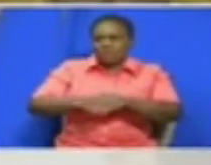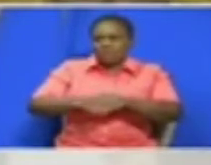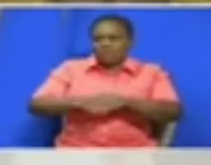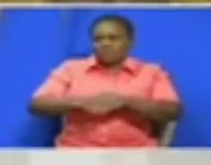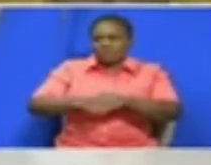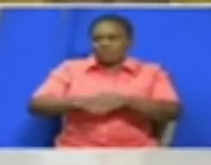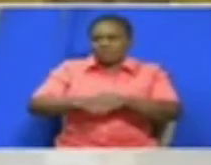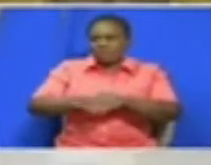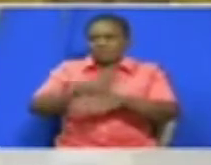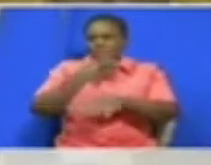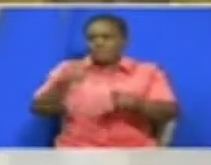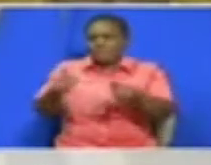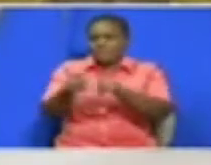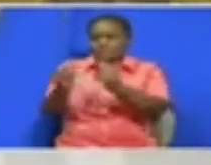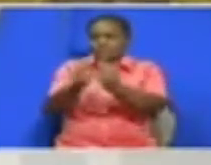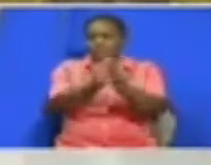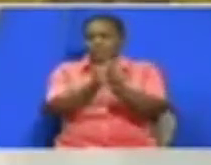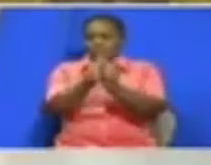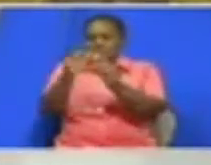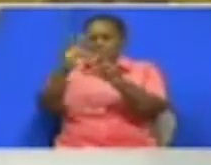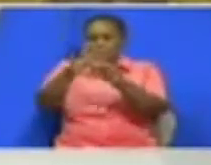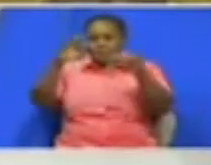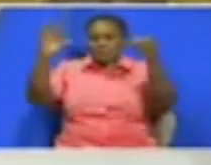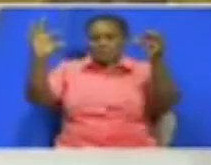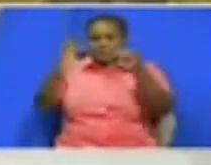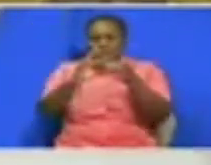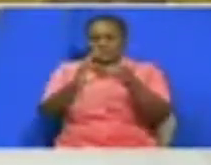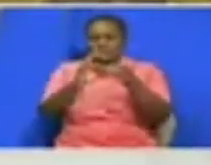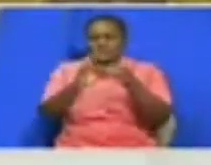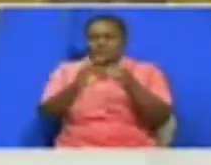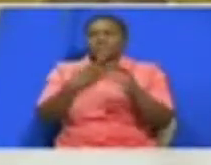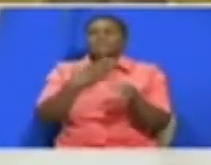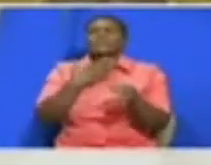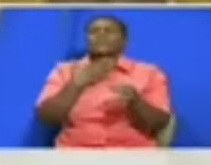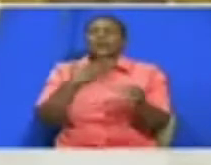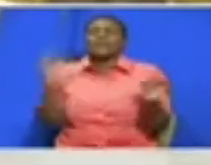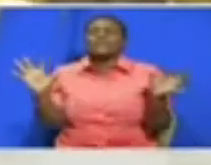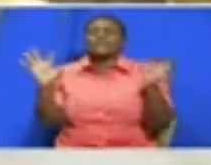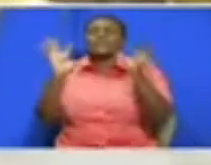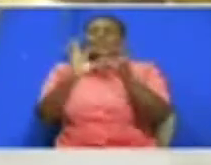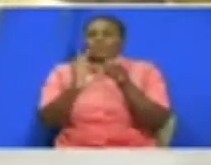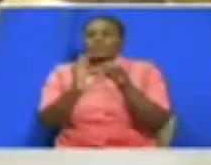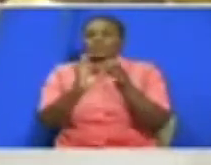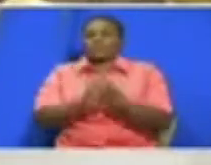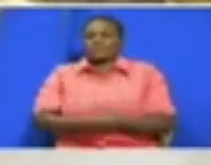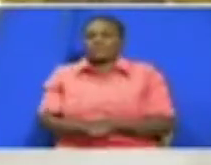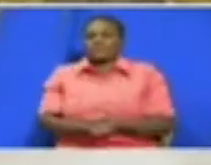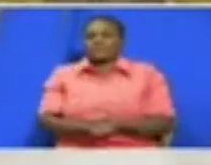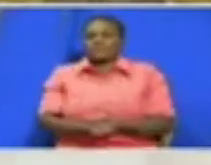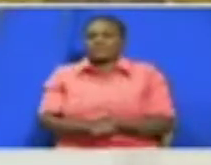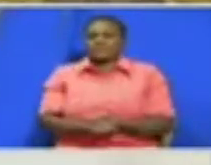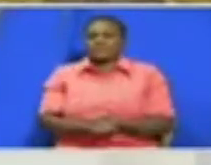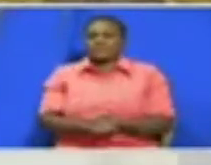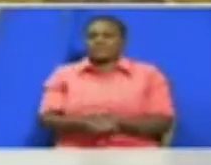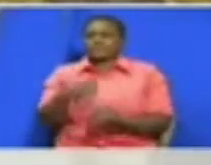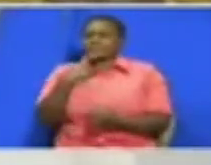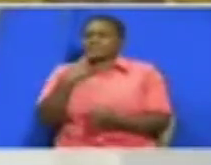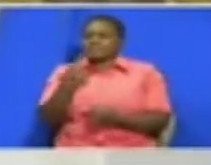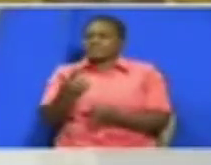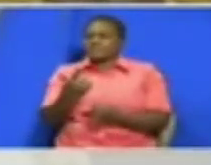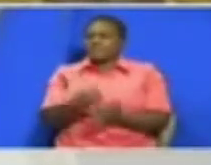in unity. Tunataka hiyo umoja. Ndio tulimwambia mheshimiwa